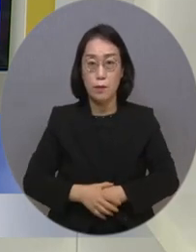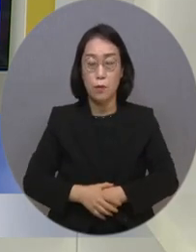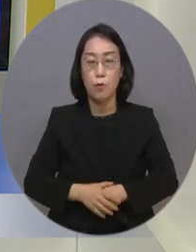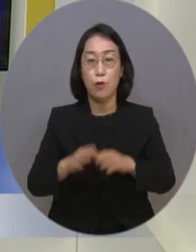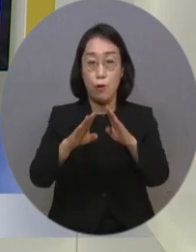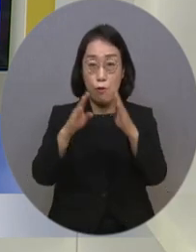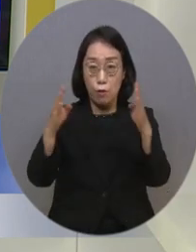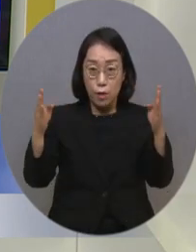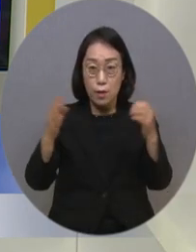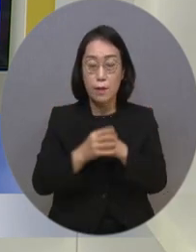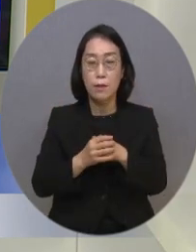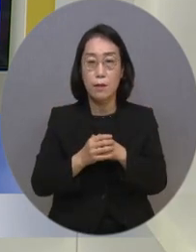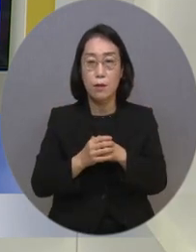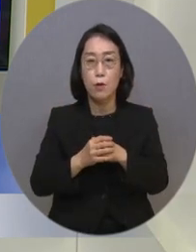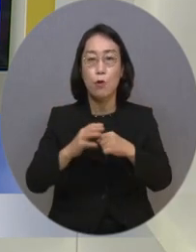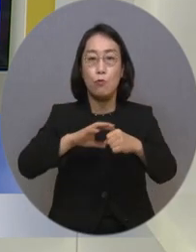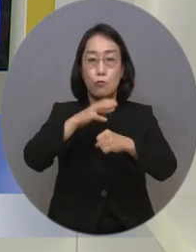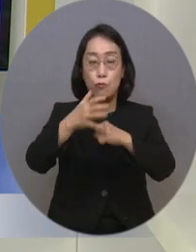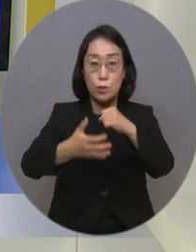개최되는 제10회